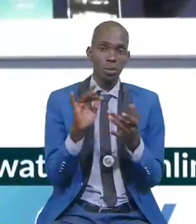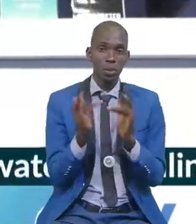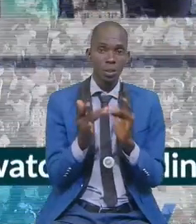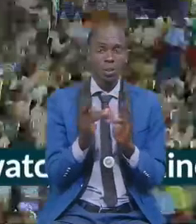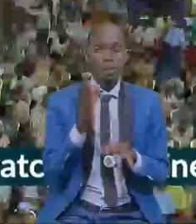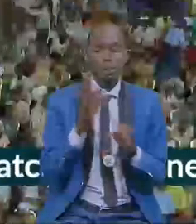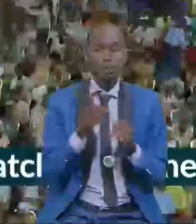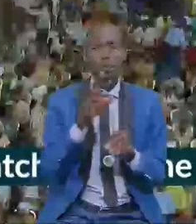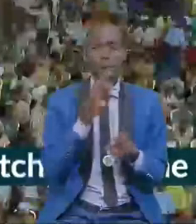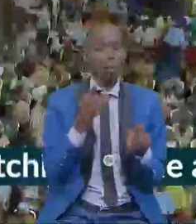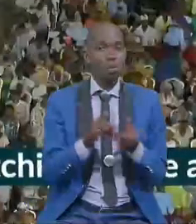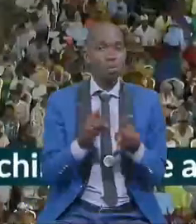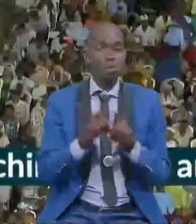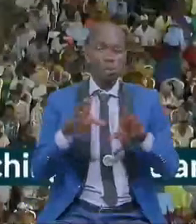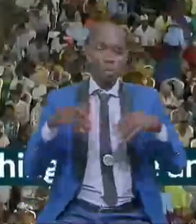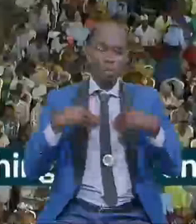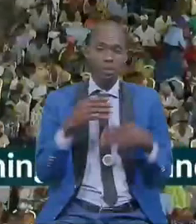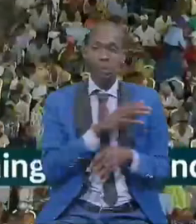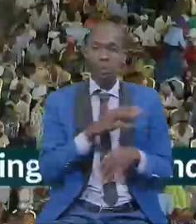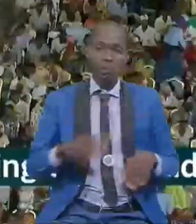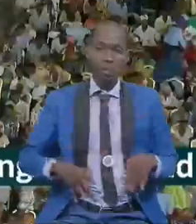si tu as donné ta vie à Jésus-Christ ce soir,